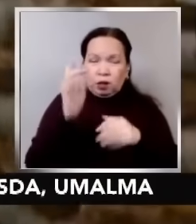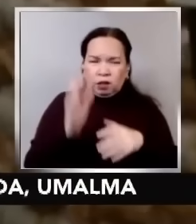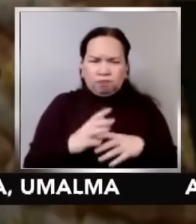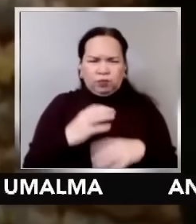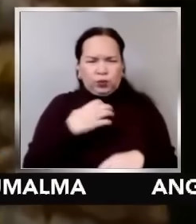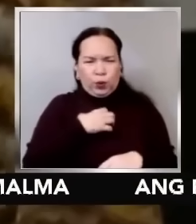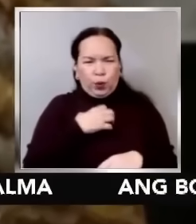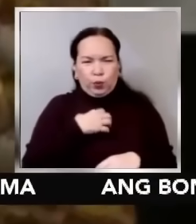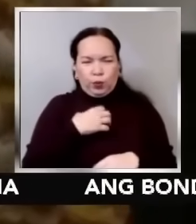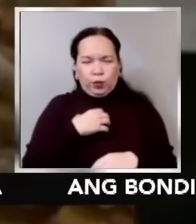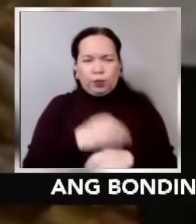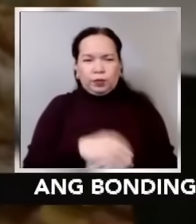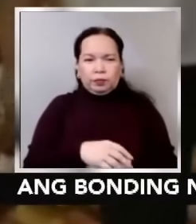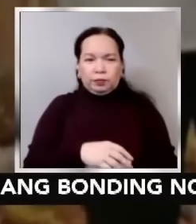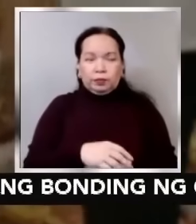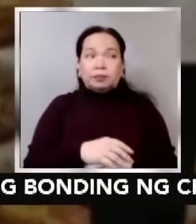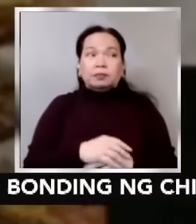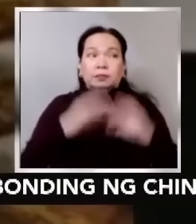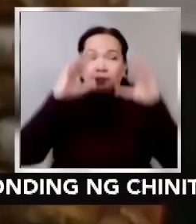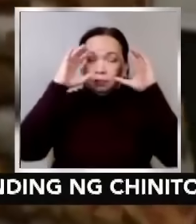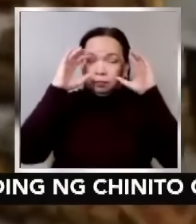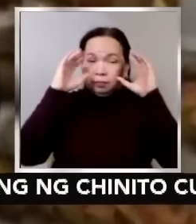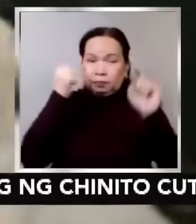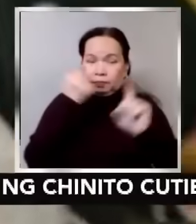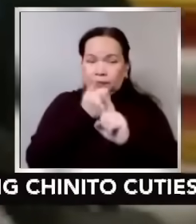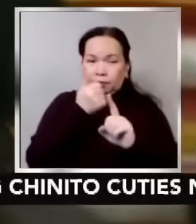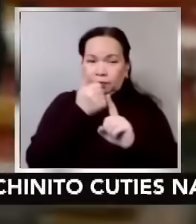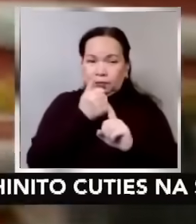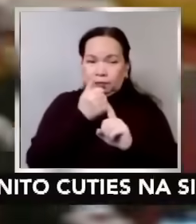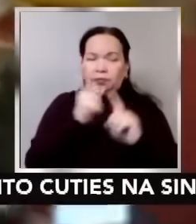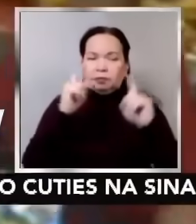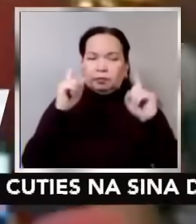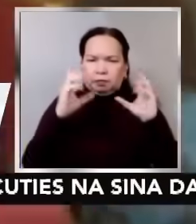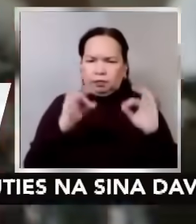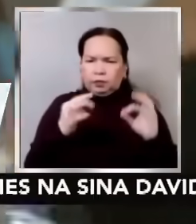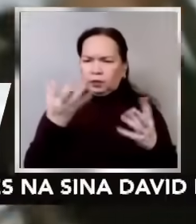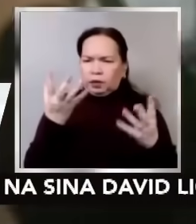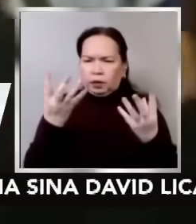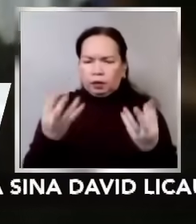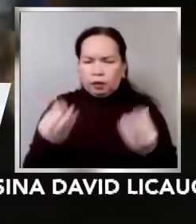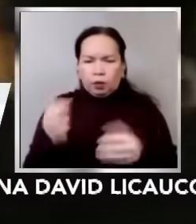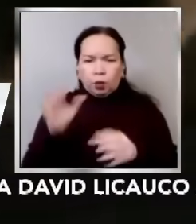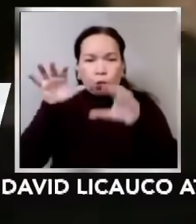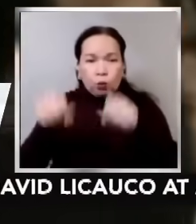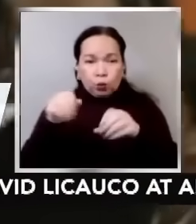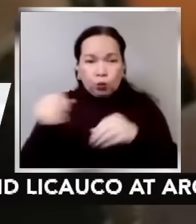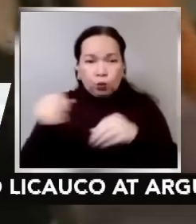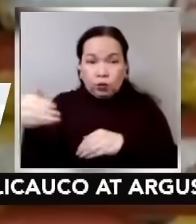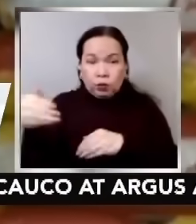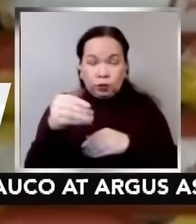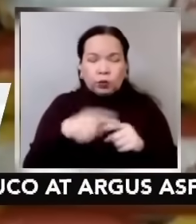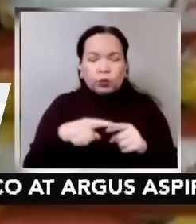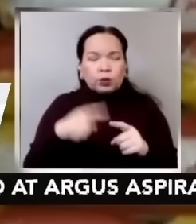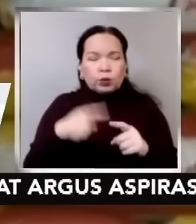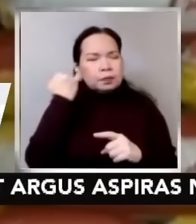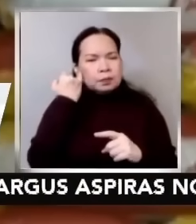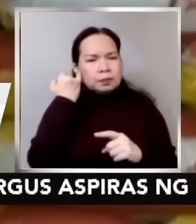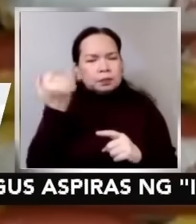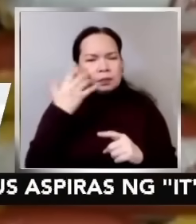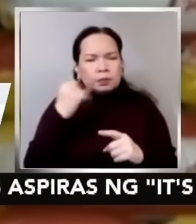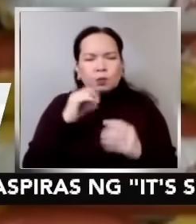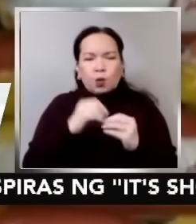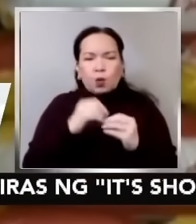Ang Pangulo na nagsabi kumukunti na ang huli ng mga manging isda. Kaya raw pinag-iisipan na ng Pangulo ang pagpapatupad ng ilang paghihigpit para raw mapigil